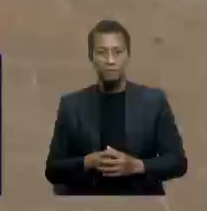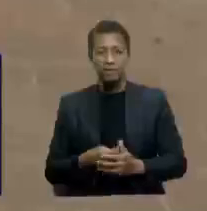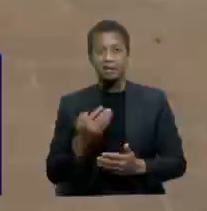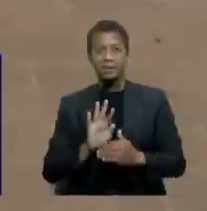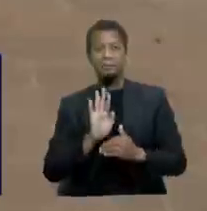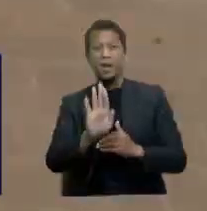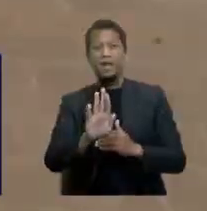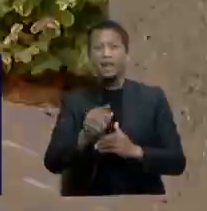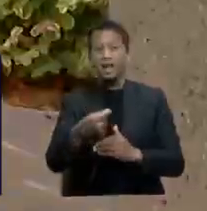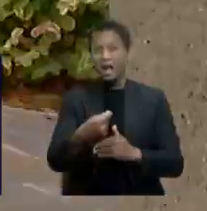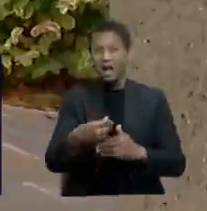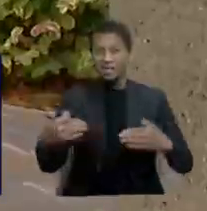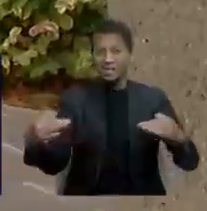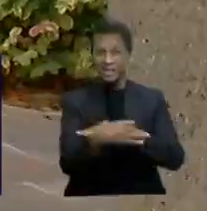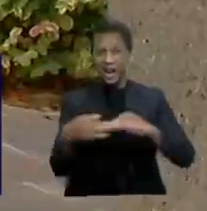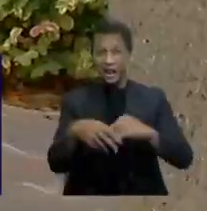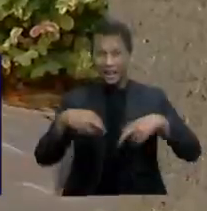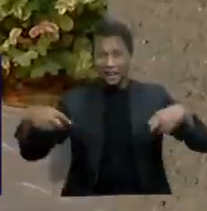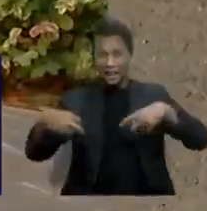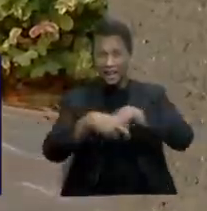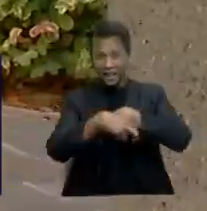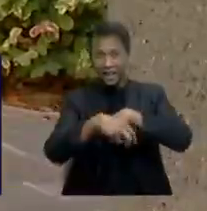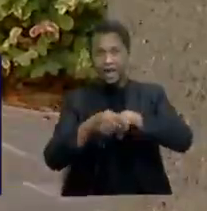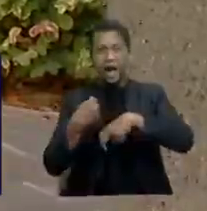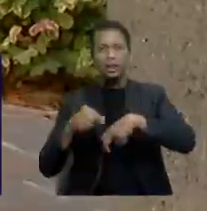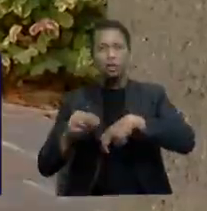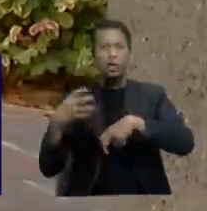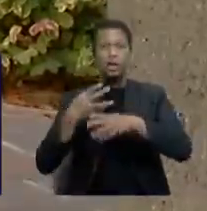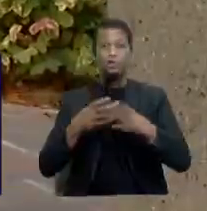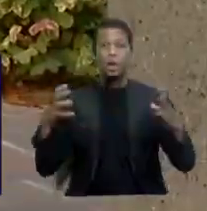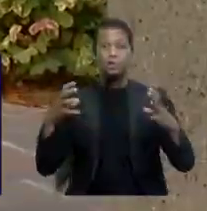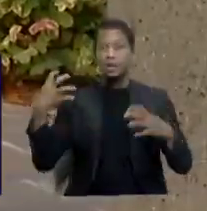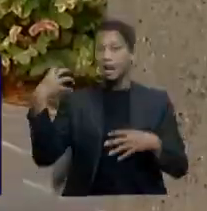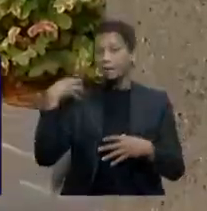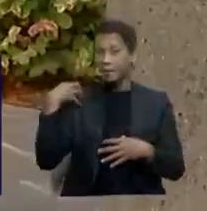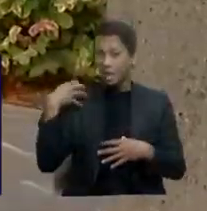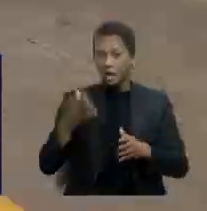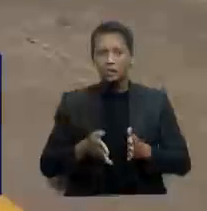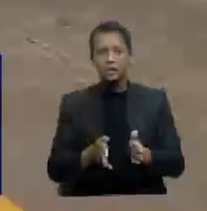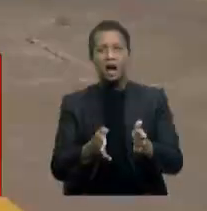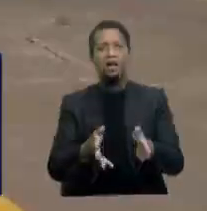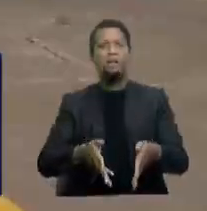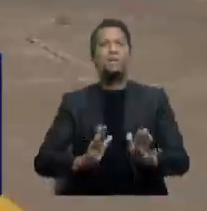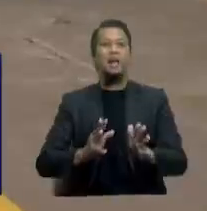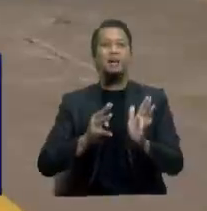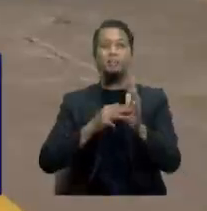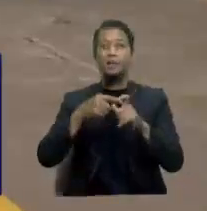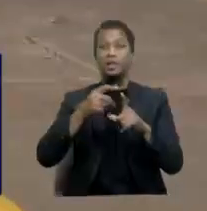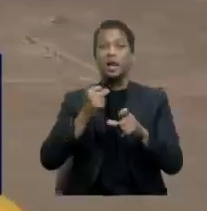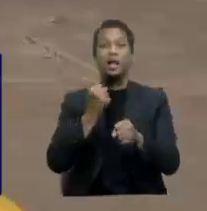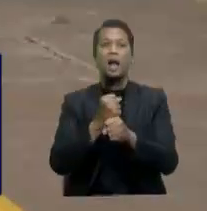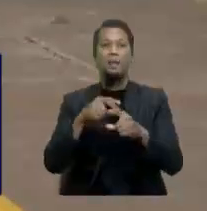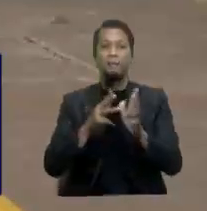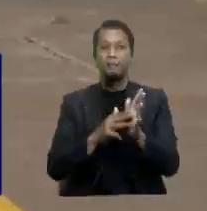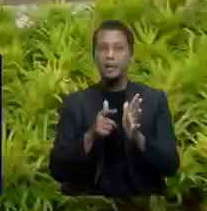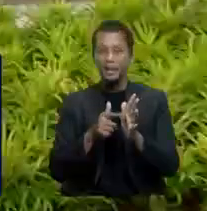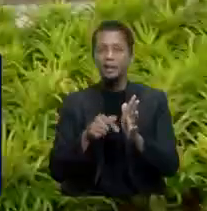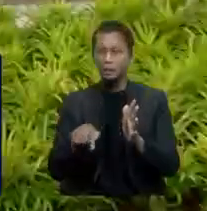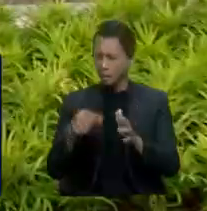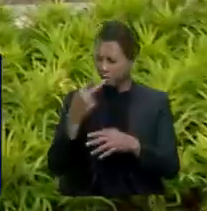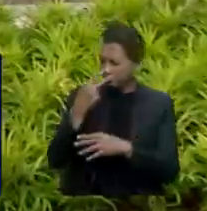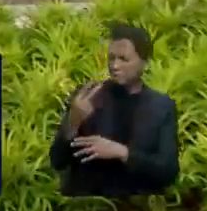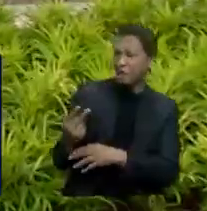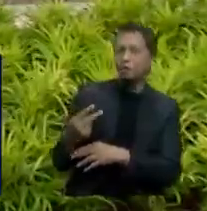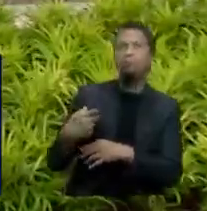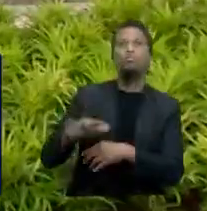Beton pembatas yang terpasang di depan trotoar Kedubes Amerika Serikat Jalan Medan Merdeka Selatan Gambir, Jakarta Pusat kini sudah tak terlihat. Pihak Dinas